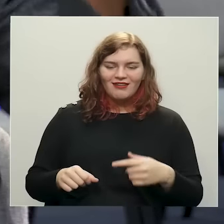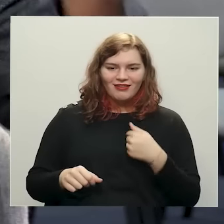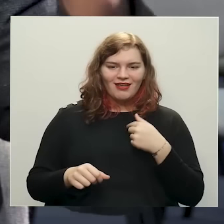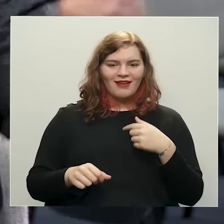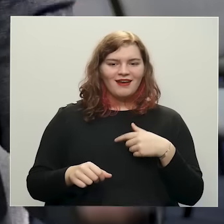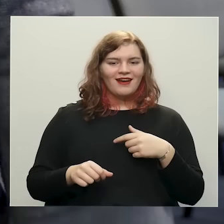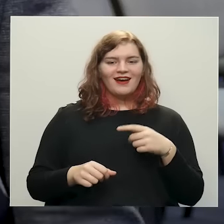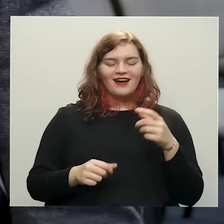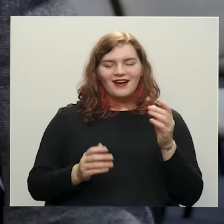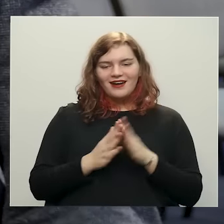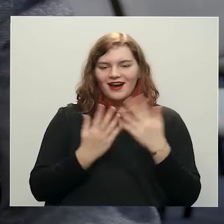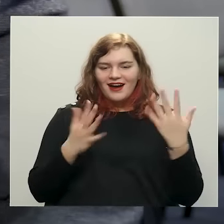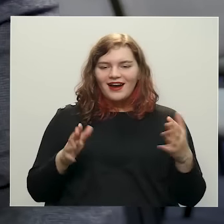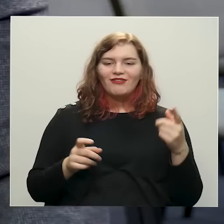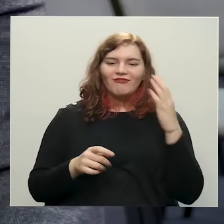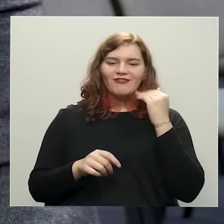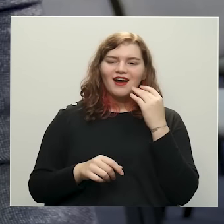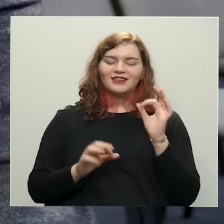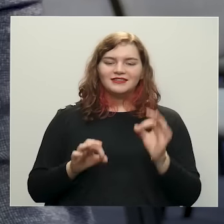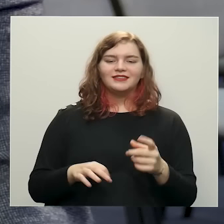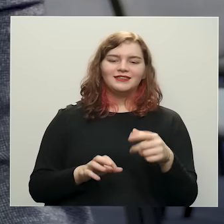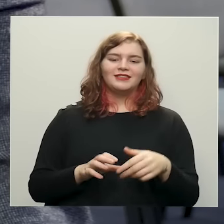așa, aleluia, asta-i fată.